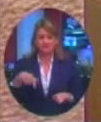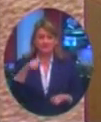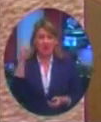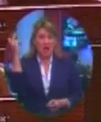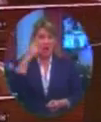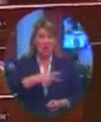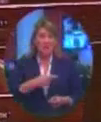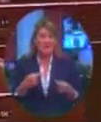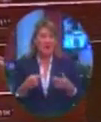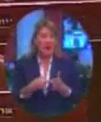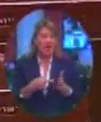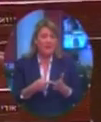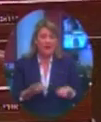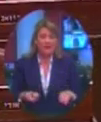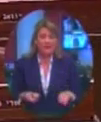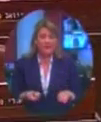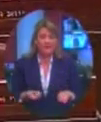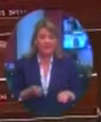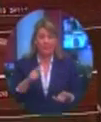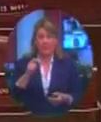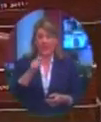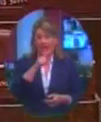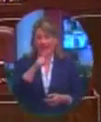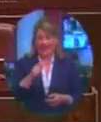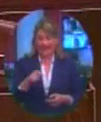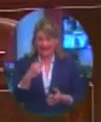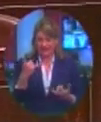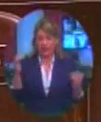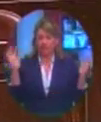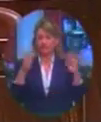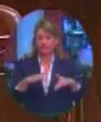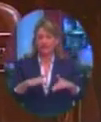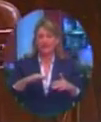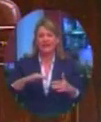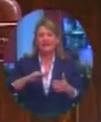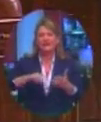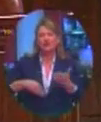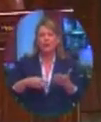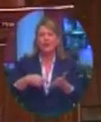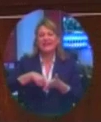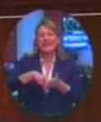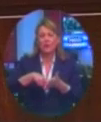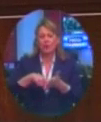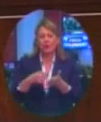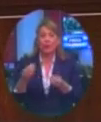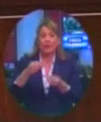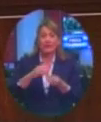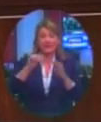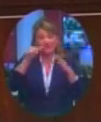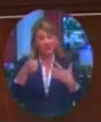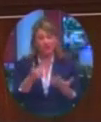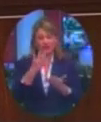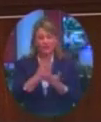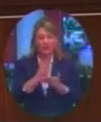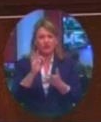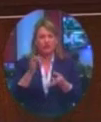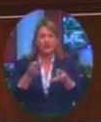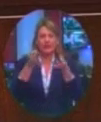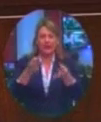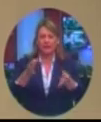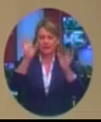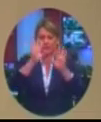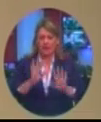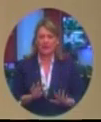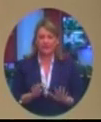מה. הכנסת התכנסה היום לדיון מיוחד לאישור תיקון נוסף, השישי במספר, לתחיית שידורי תאגיד השידור הציבורי